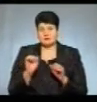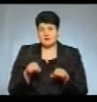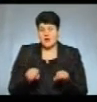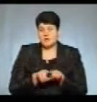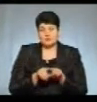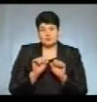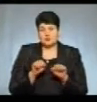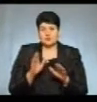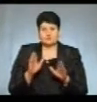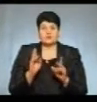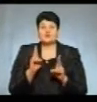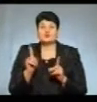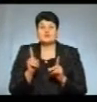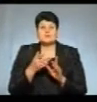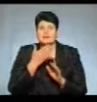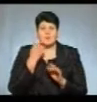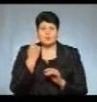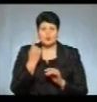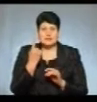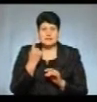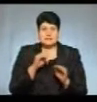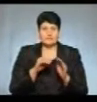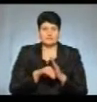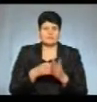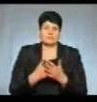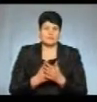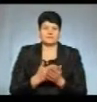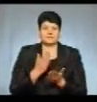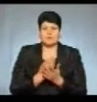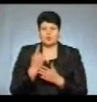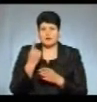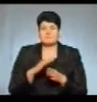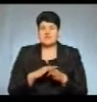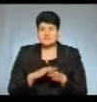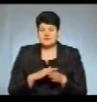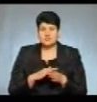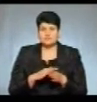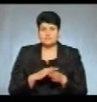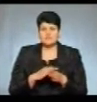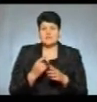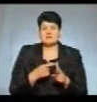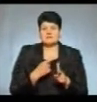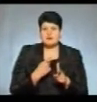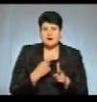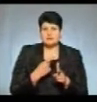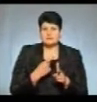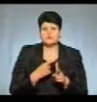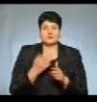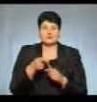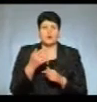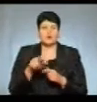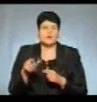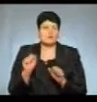коли чогось немає, якоїсь одної складової. Ну, наприклад, якщо є одне прізвище і ім'я, то таких людей може бути